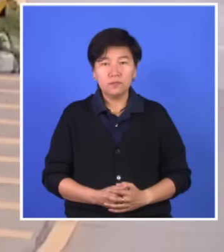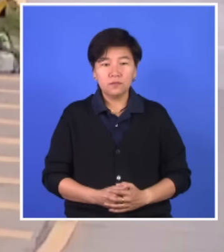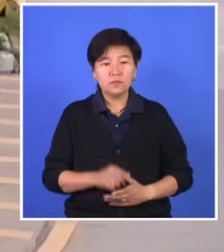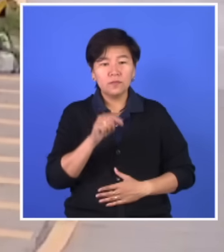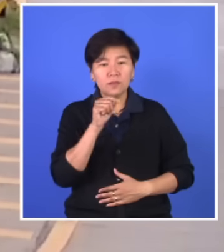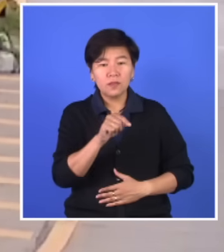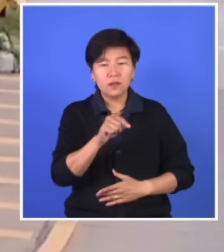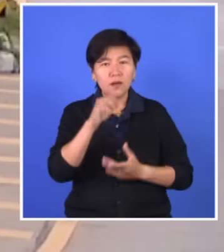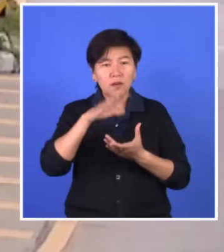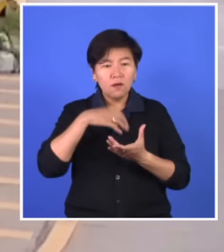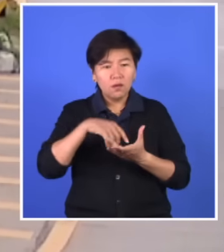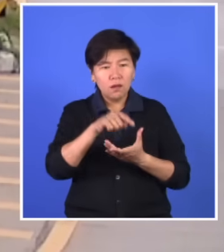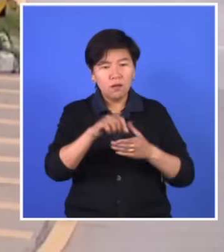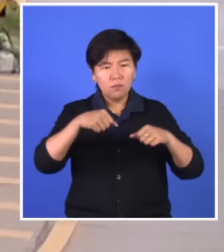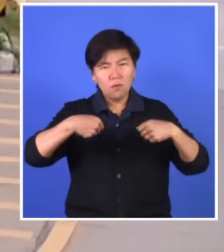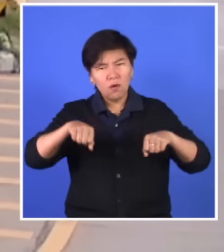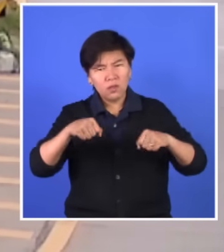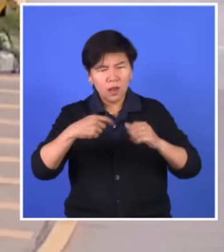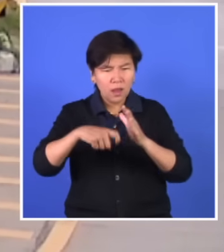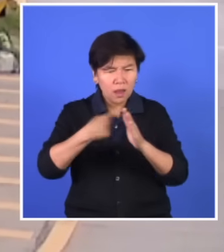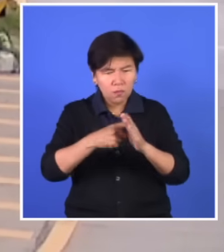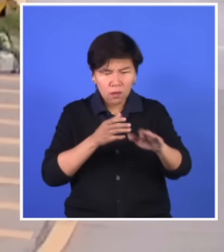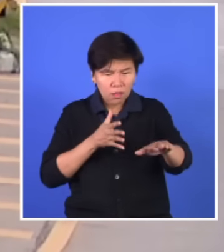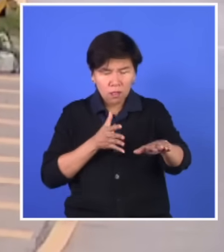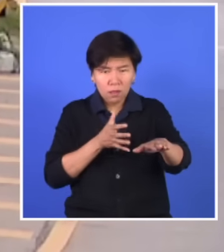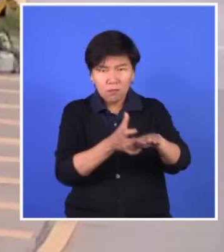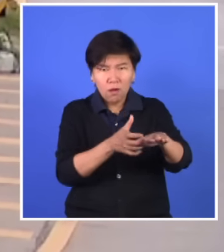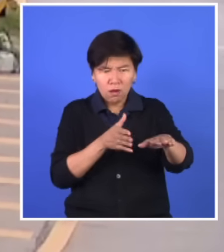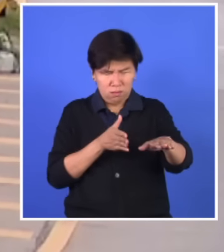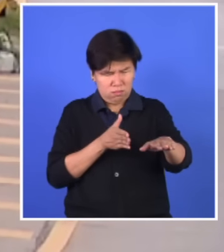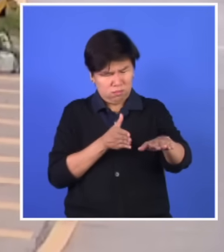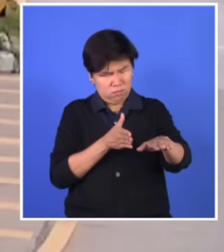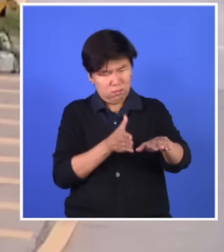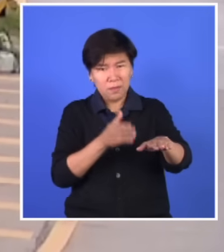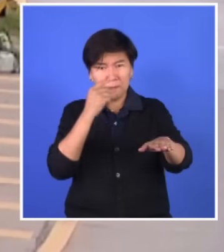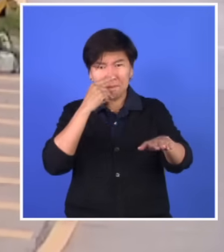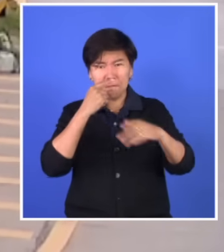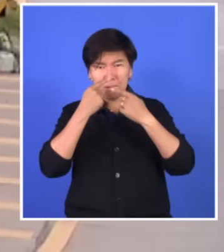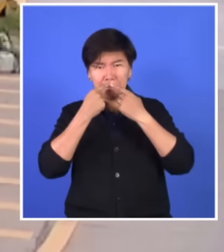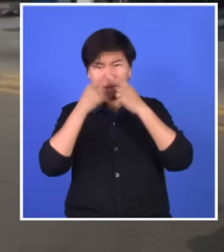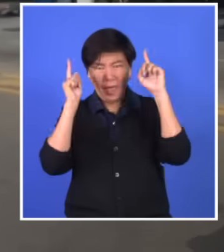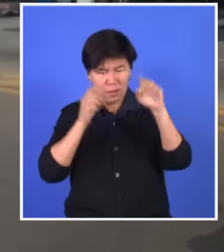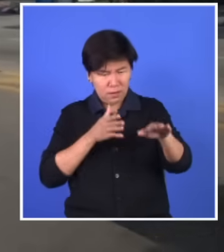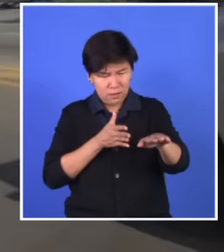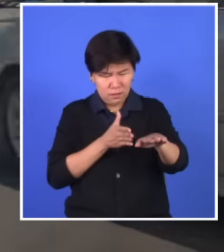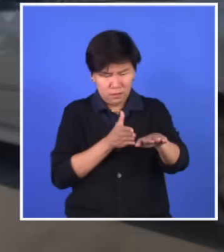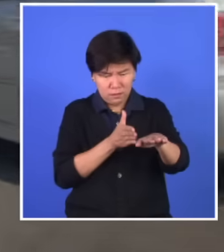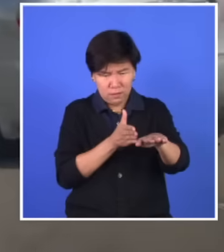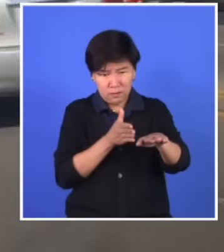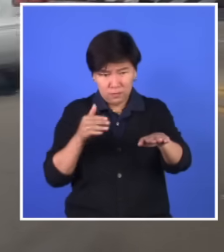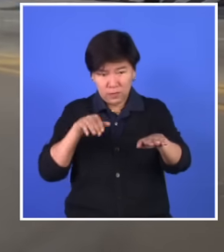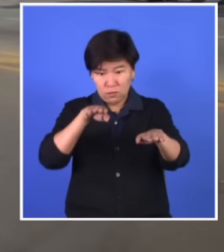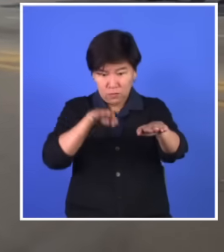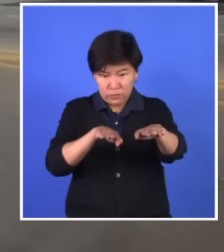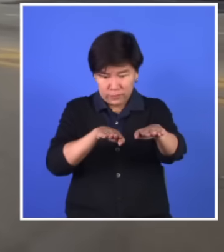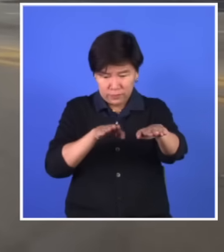มอเตอร์ไซค์คันนี้ไม่ทราบว่าเป็นเพราะอะไรนะฮะคือไม่น่าจะไปชนว่าอย่างงั้นไปทางขวานะฮะไปเจอกระบะสีดำที่